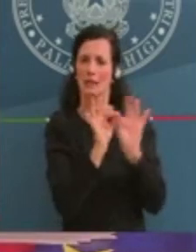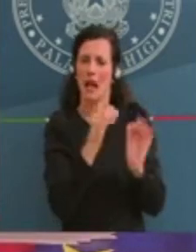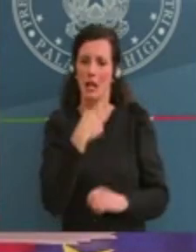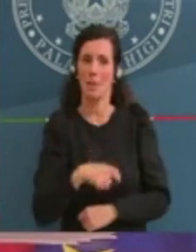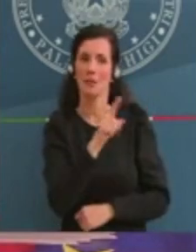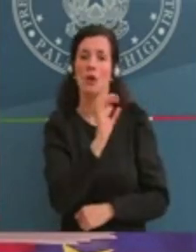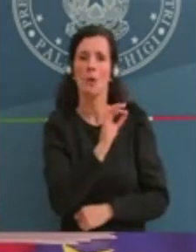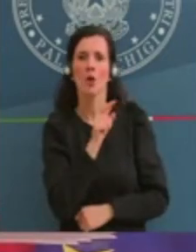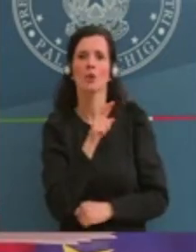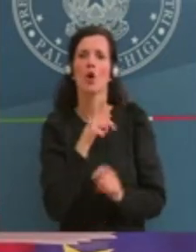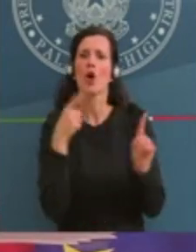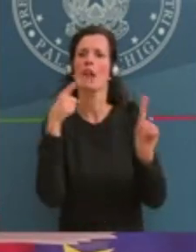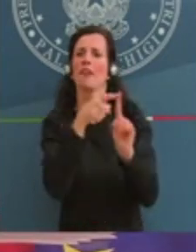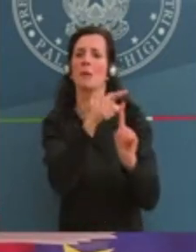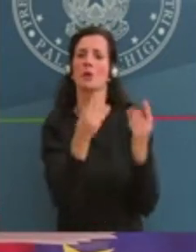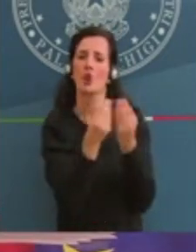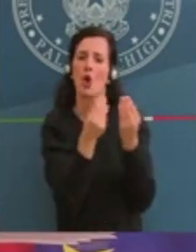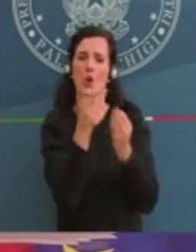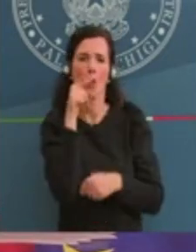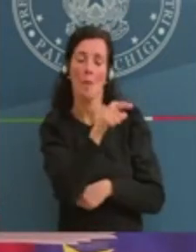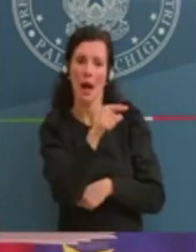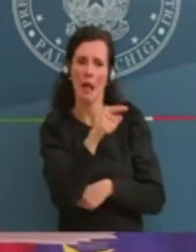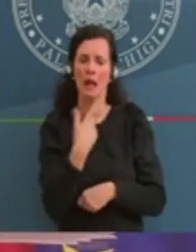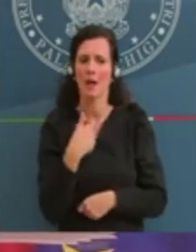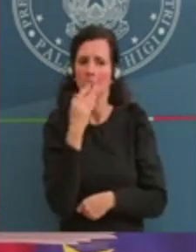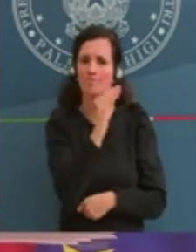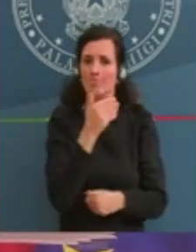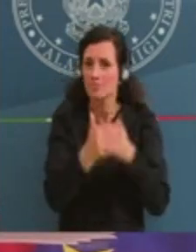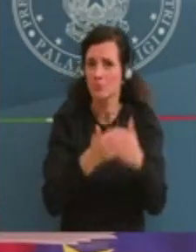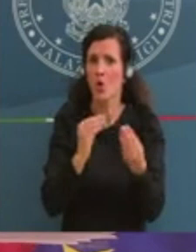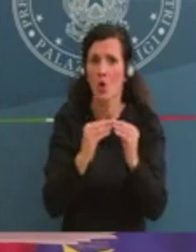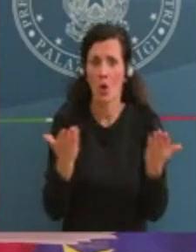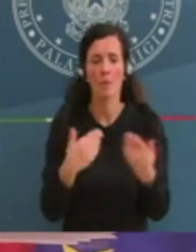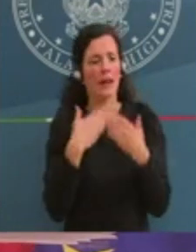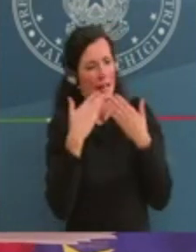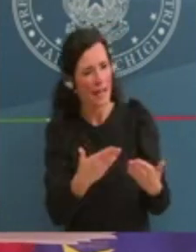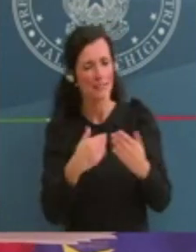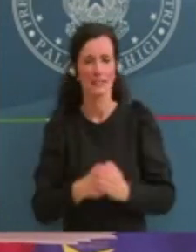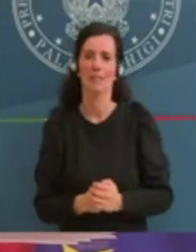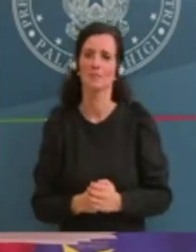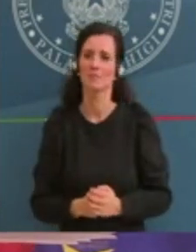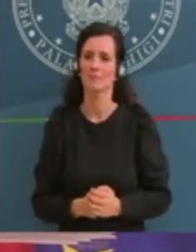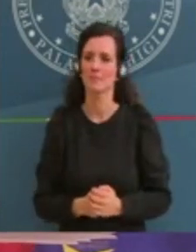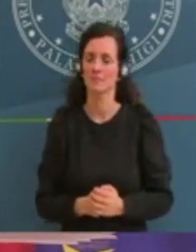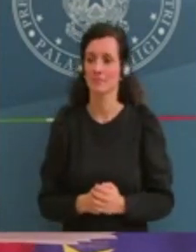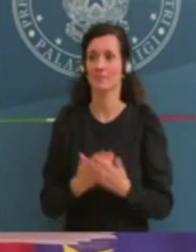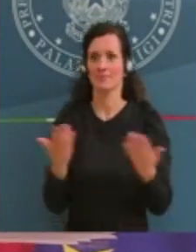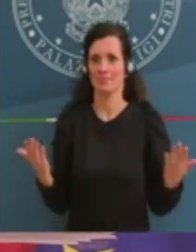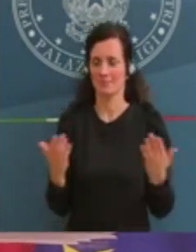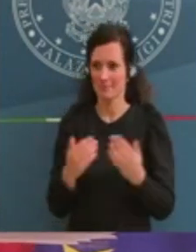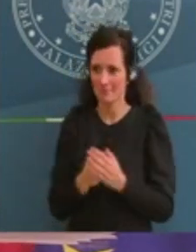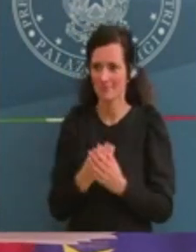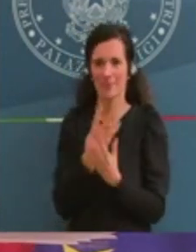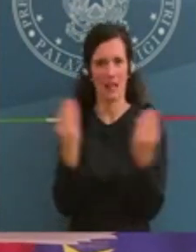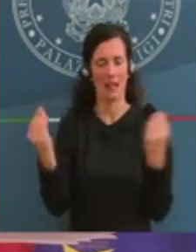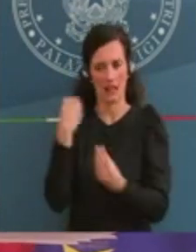sono tantissime domande grazie il suo dell'ultima sì è vero ho ricevuto nella prima volta attacchi